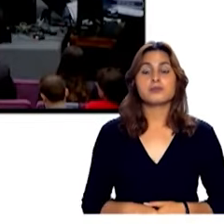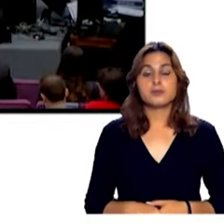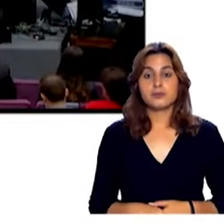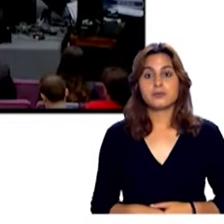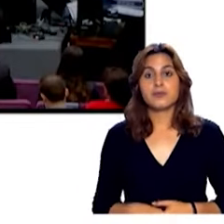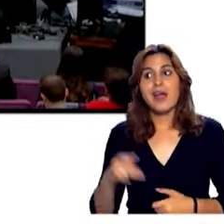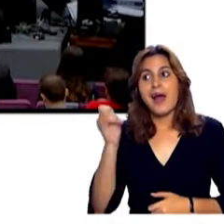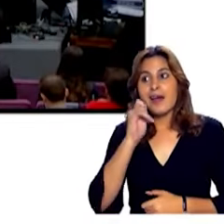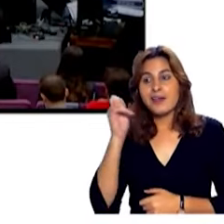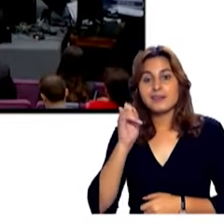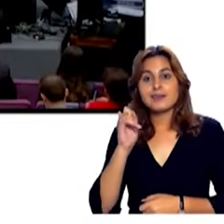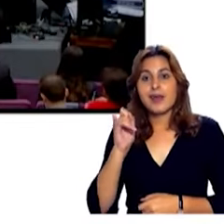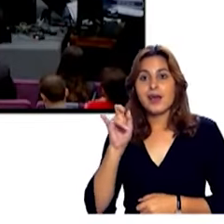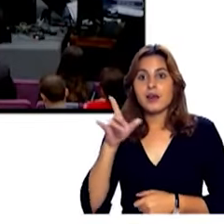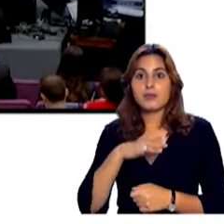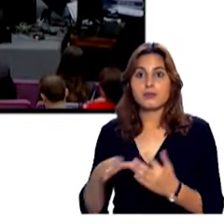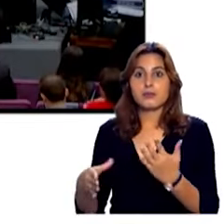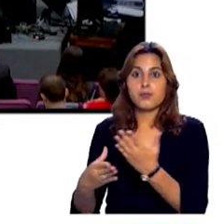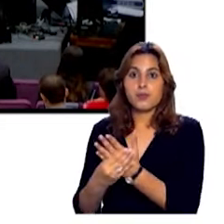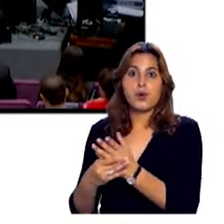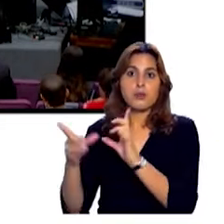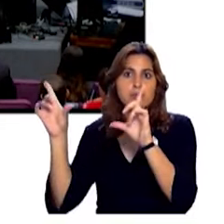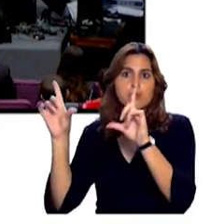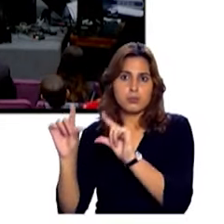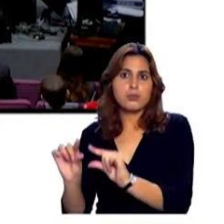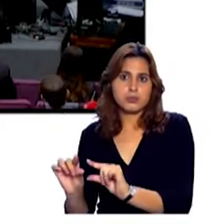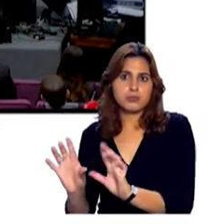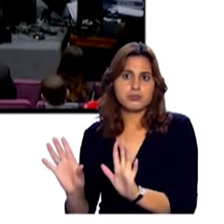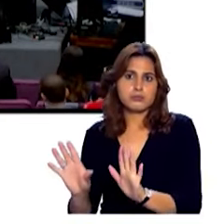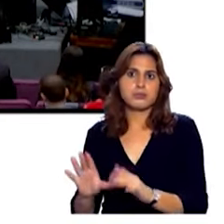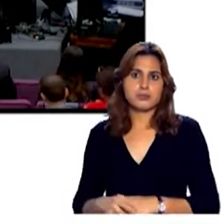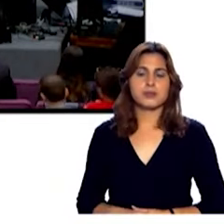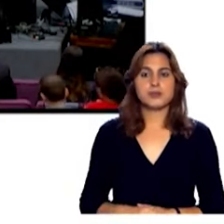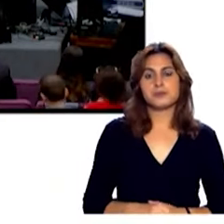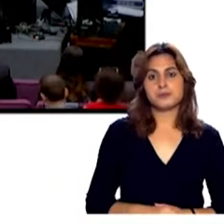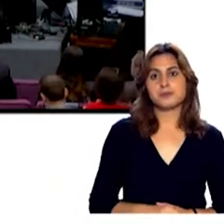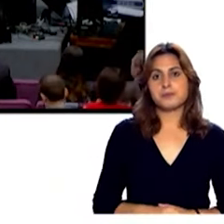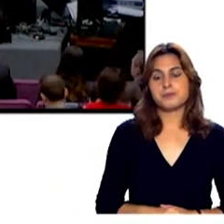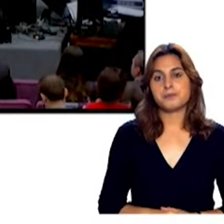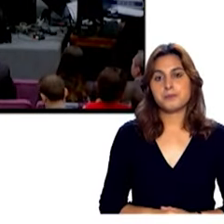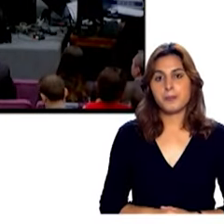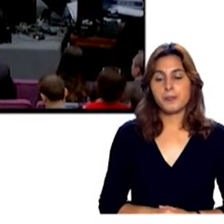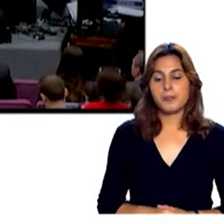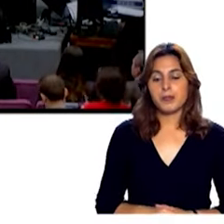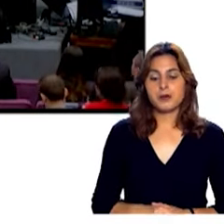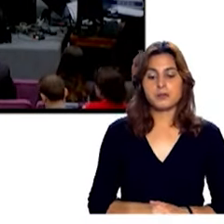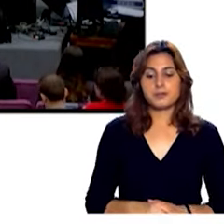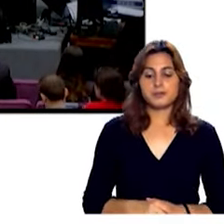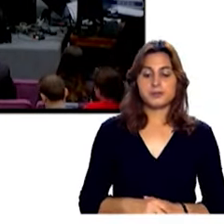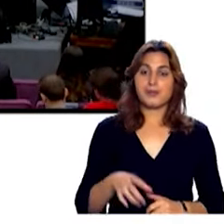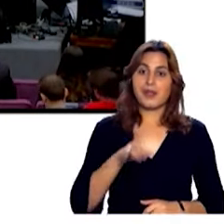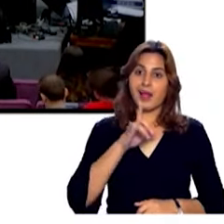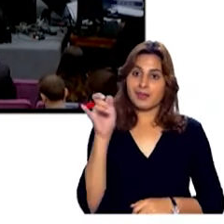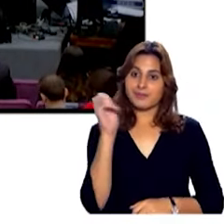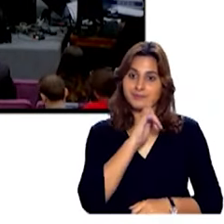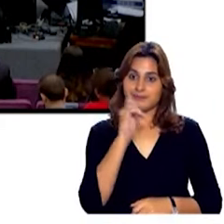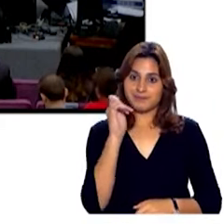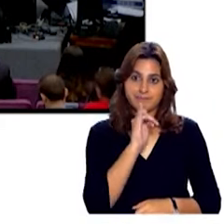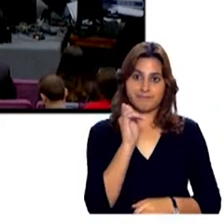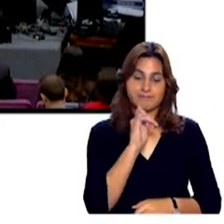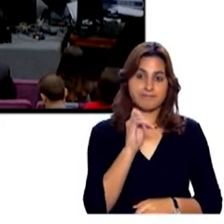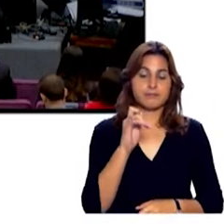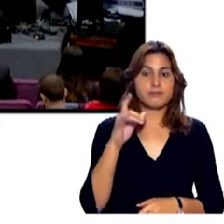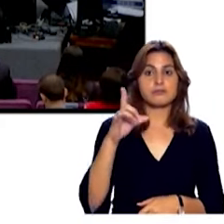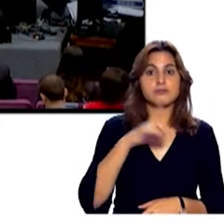ma Duri a lungo l'italia e con la grecia in particolare